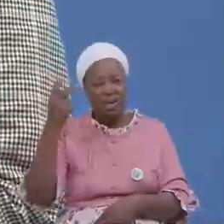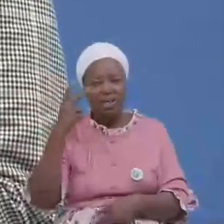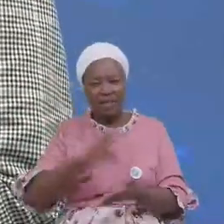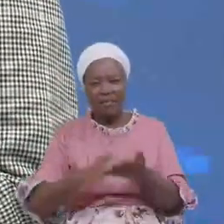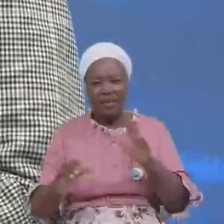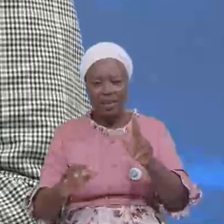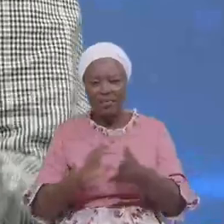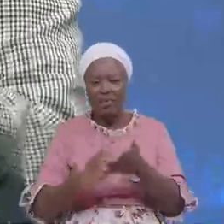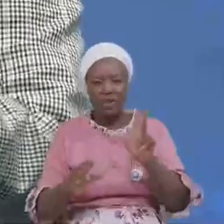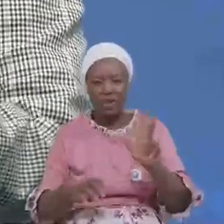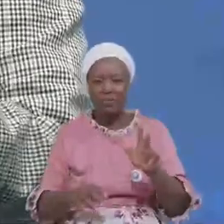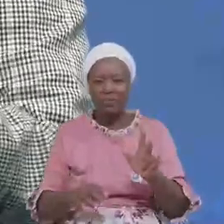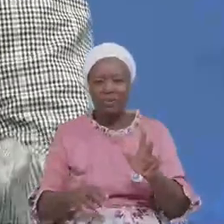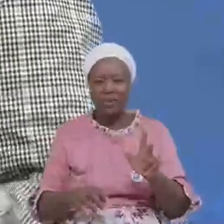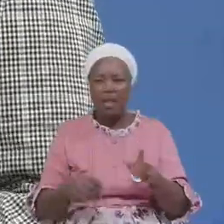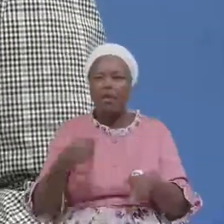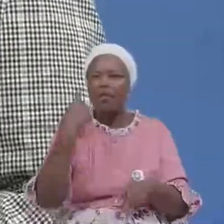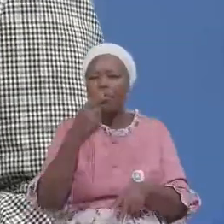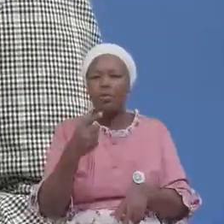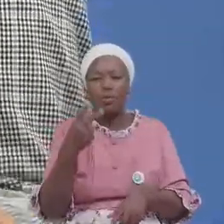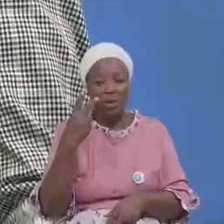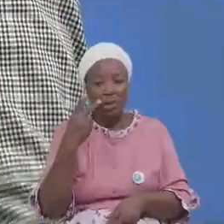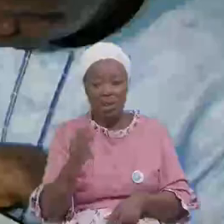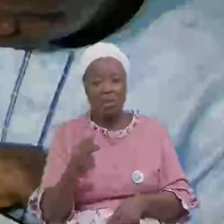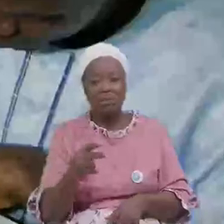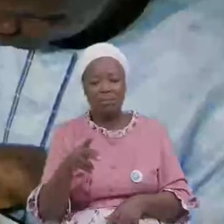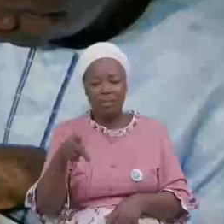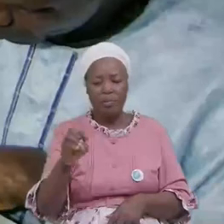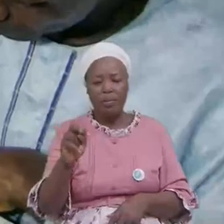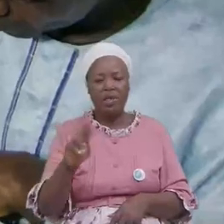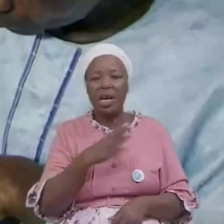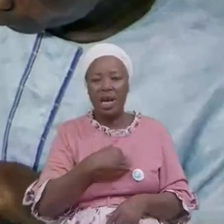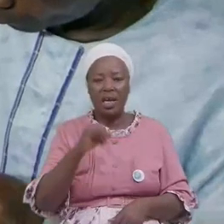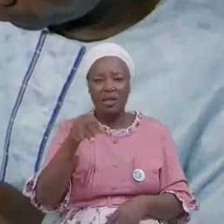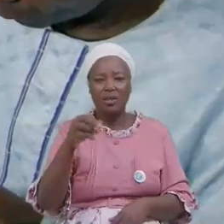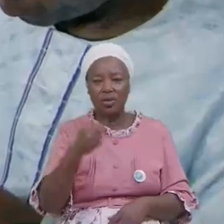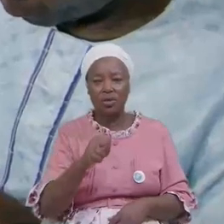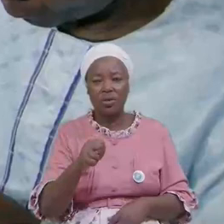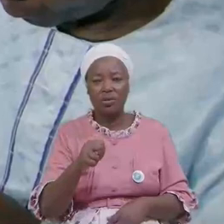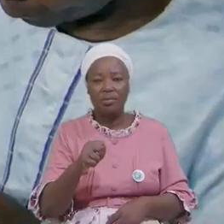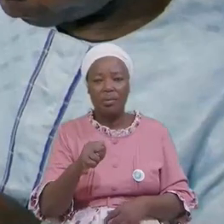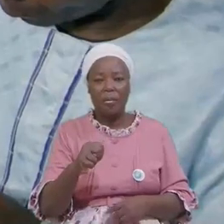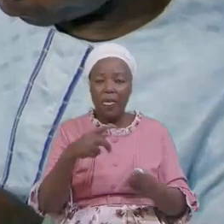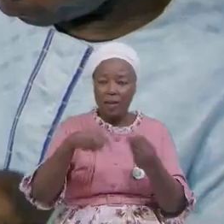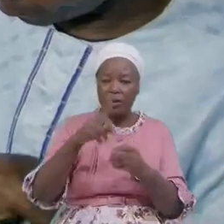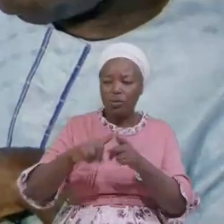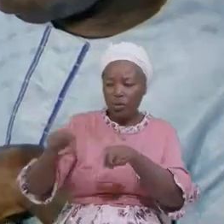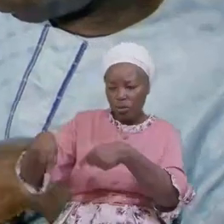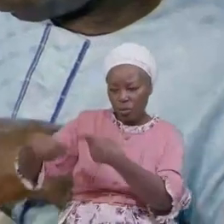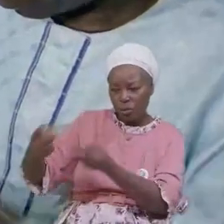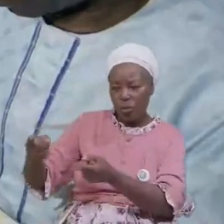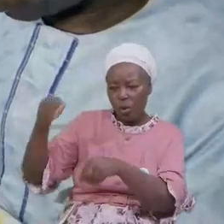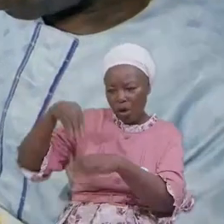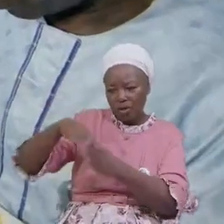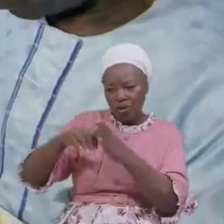Verset 3. Cet homme, voyant Pierre et Jean qui allaient y entrer,